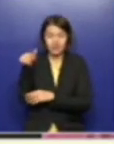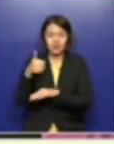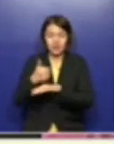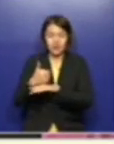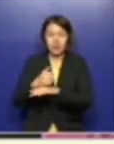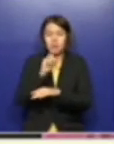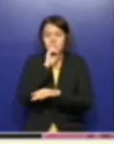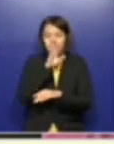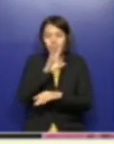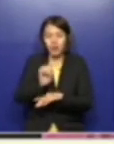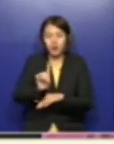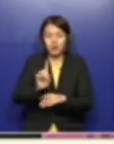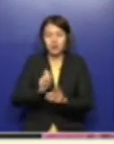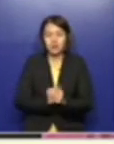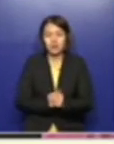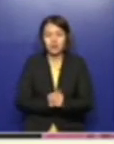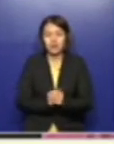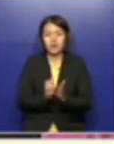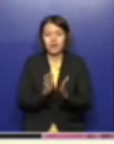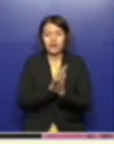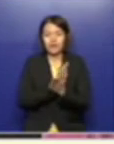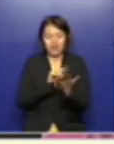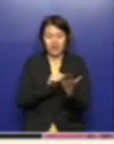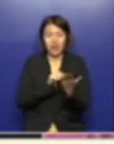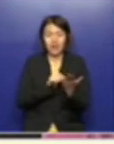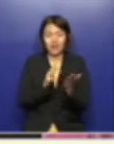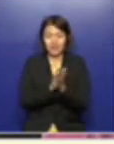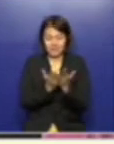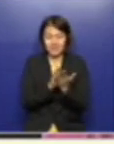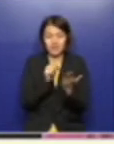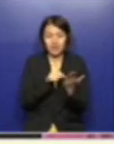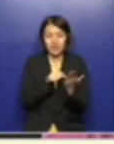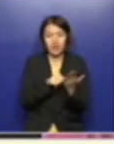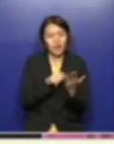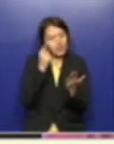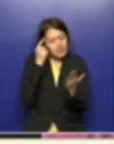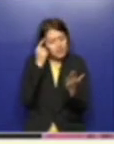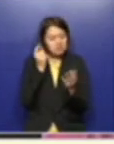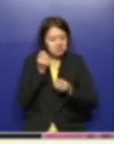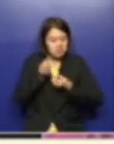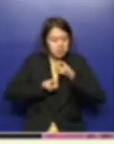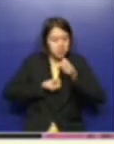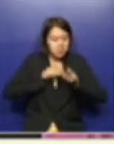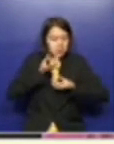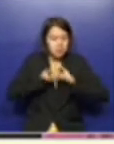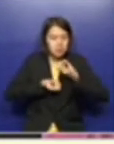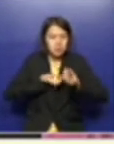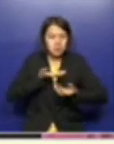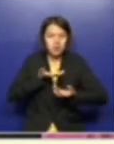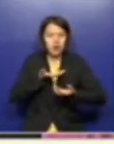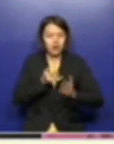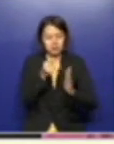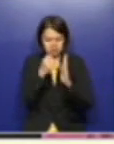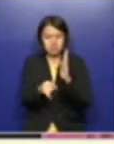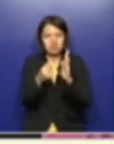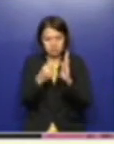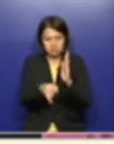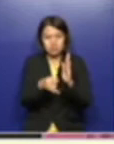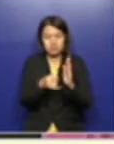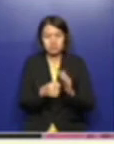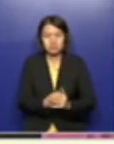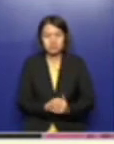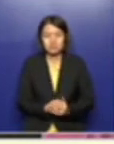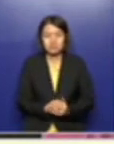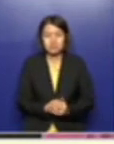านบอกว่าในหนังสือของท่านเนี่ยเป็นการแสดงความคิดเห็นว่าเป็นความผิดซึ่